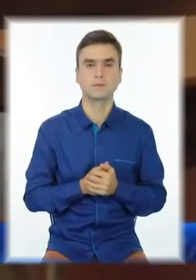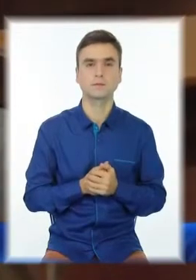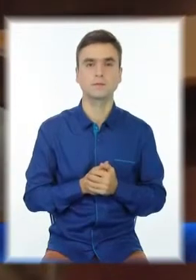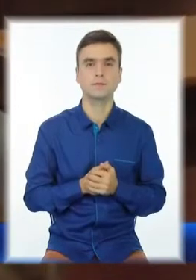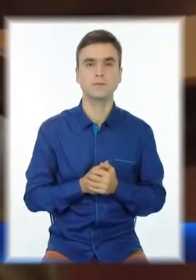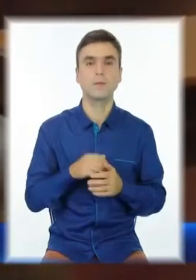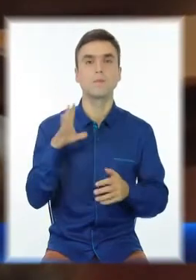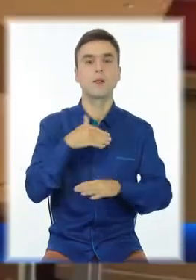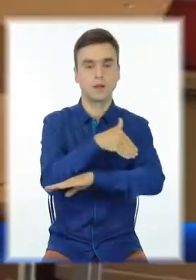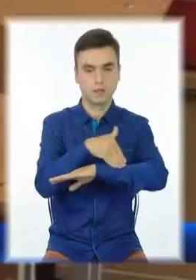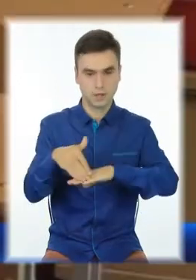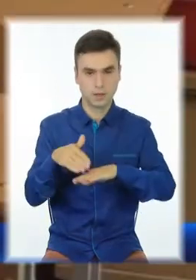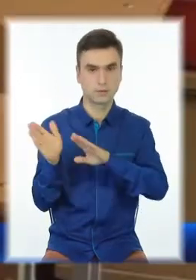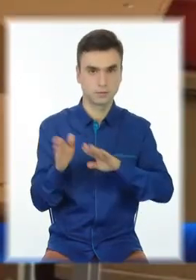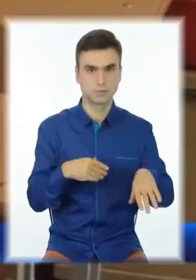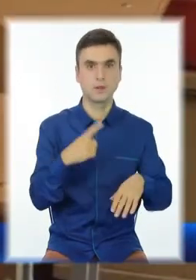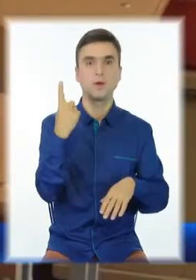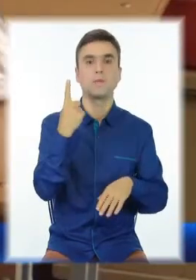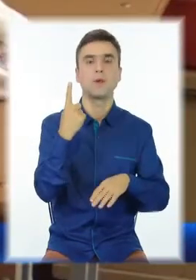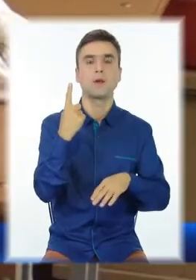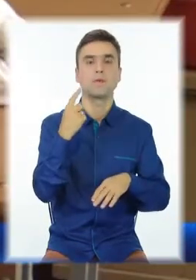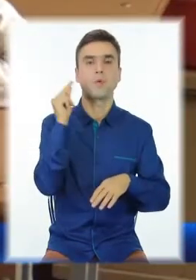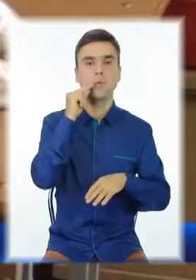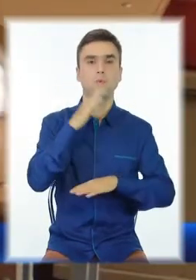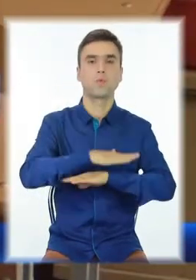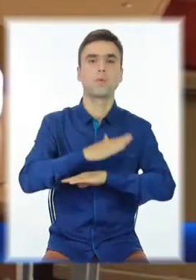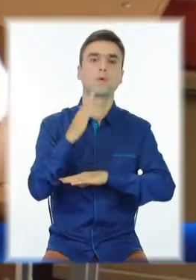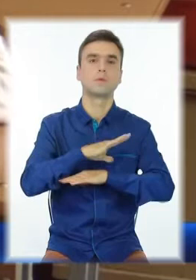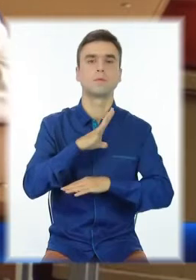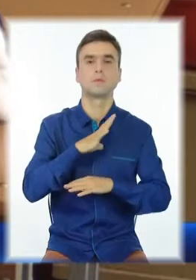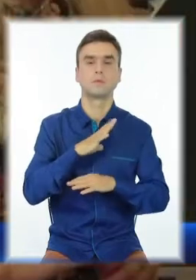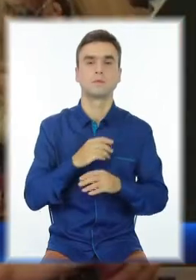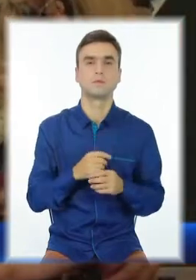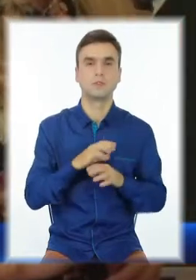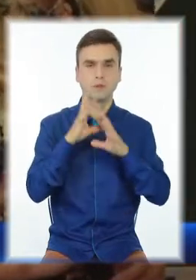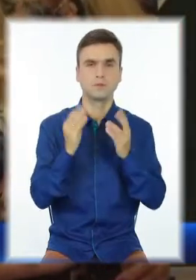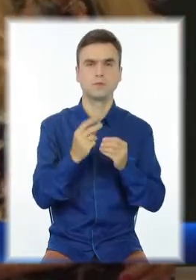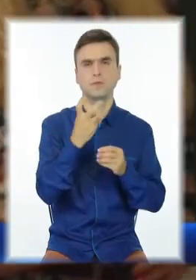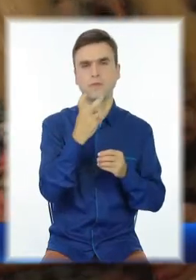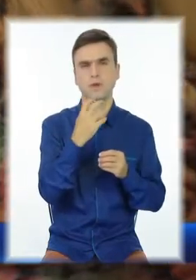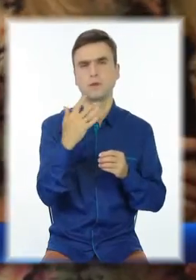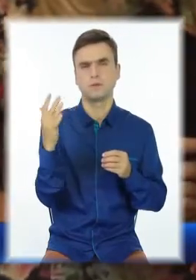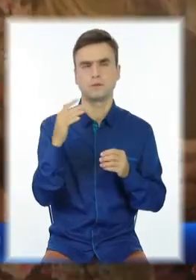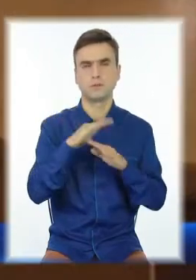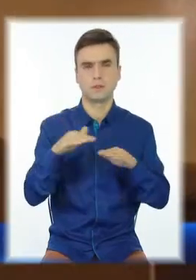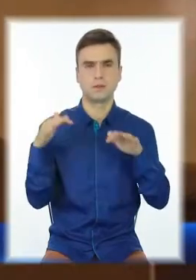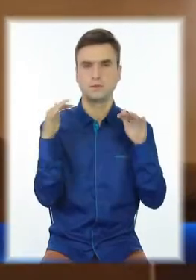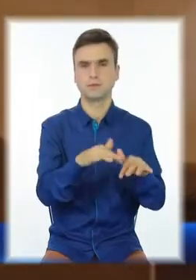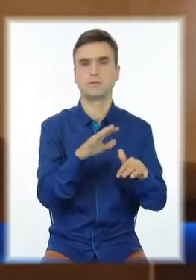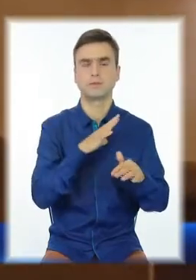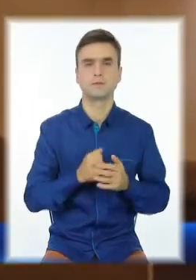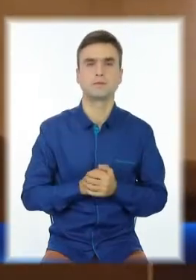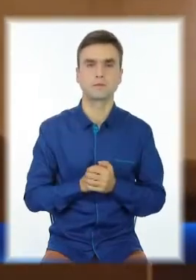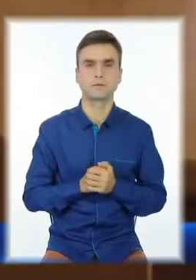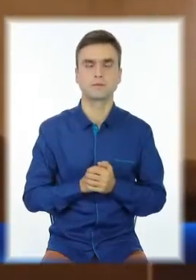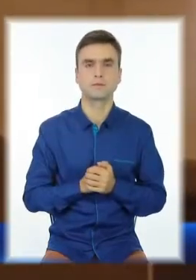урок. Свої шкільні місця зайняли 263 дитини. В 5 А-класі малеча розповідає про Україну